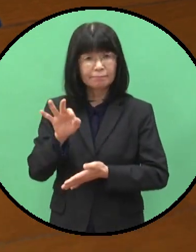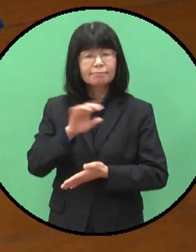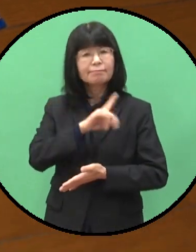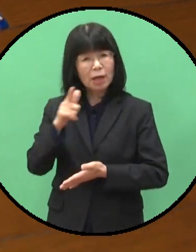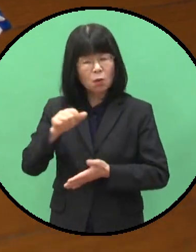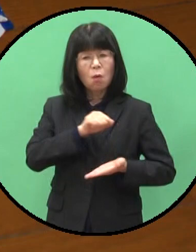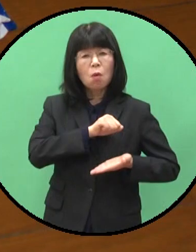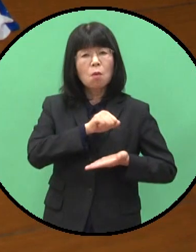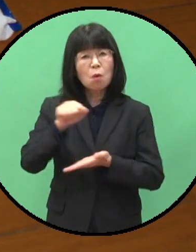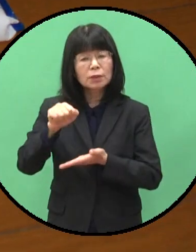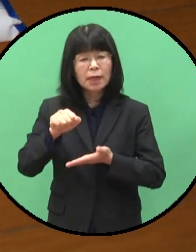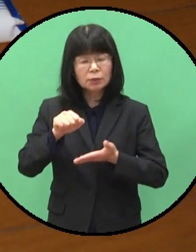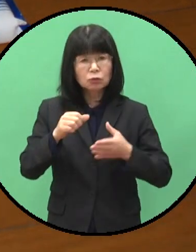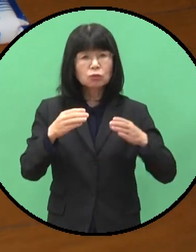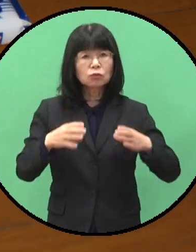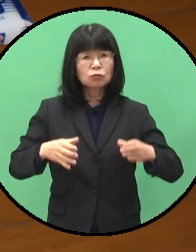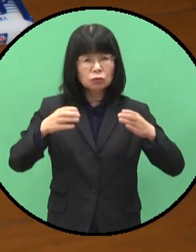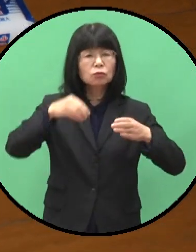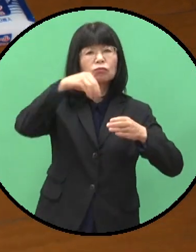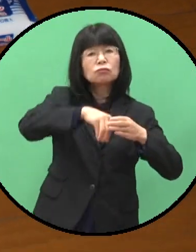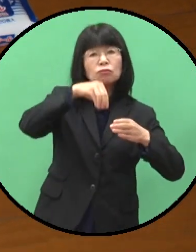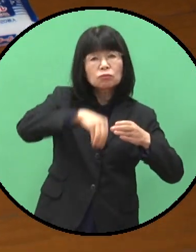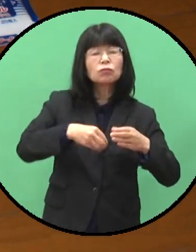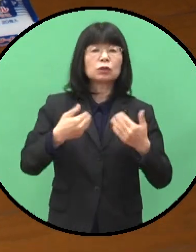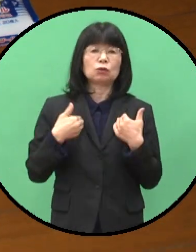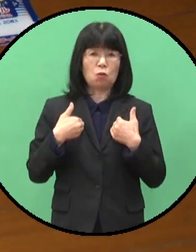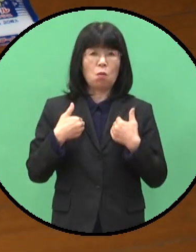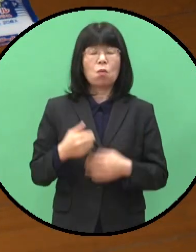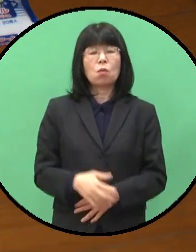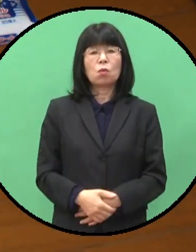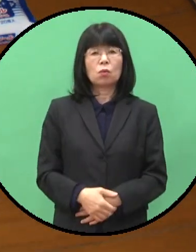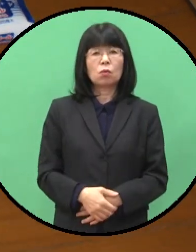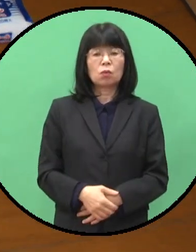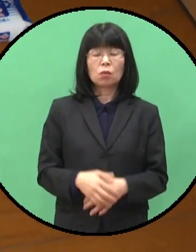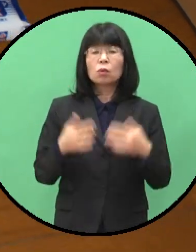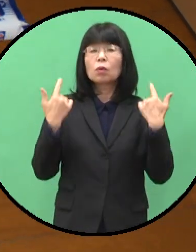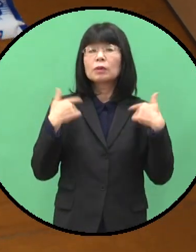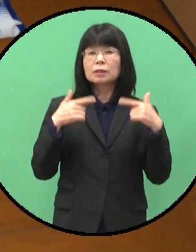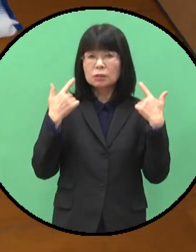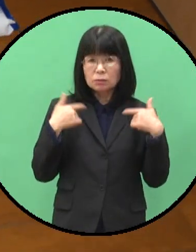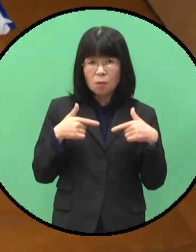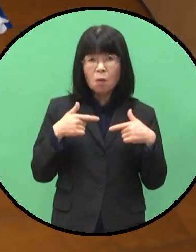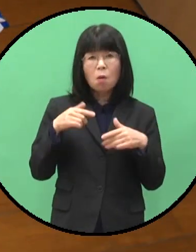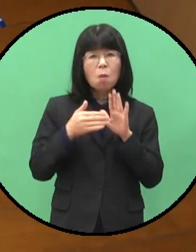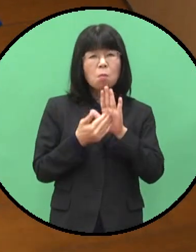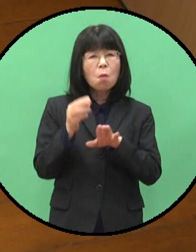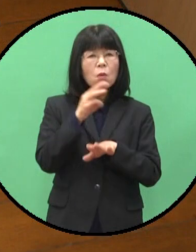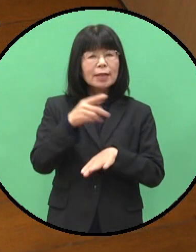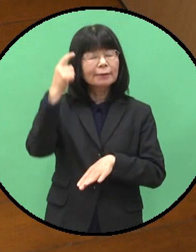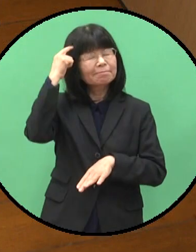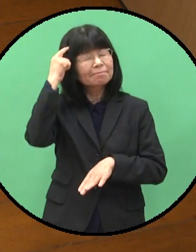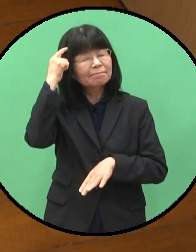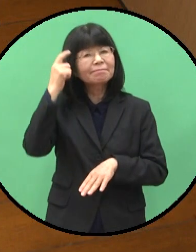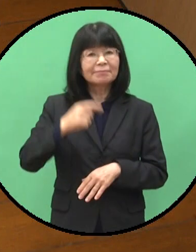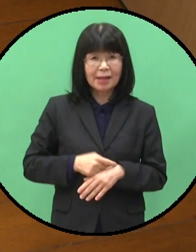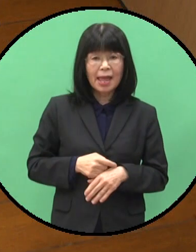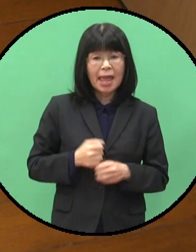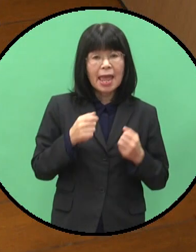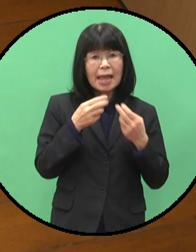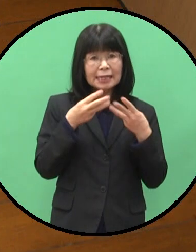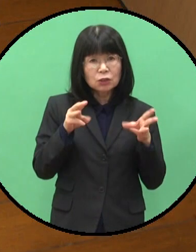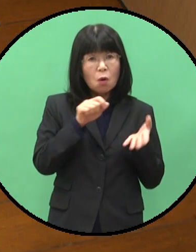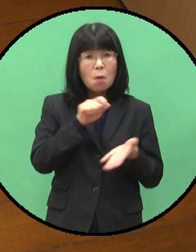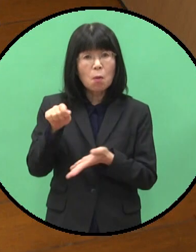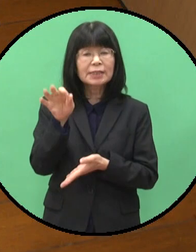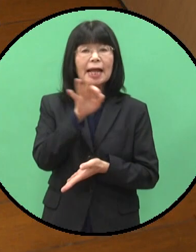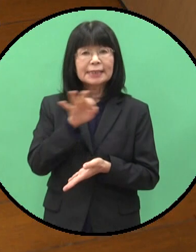持ち出し品に加えておく必要があります。日頃から防災の意識を高め、非常持ち出し品を